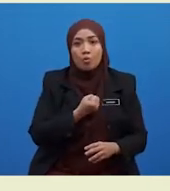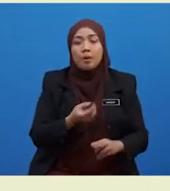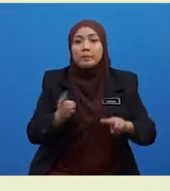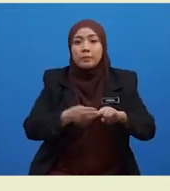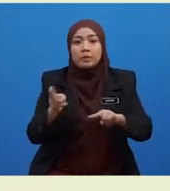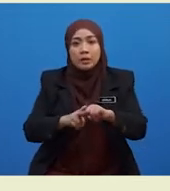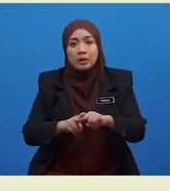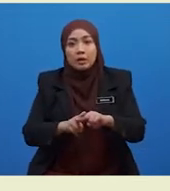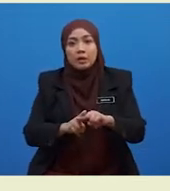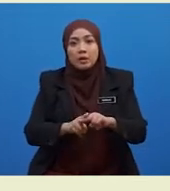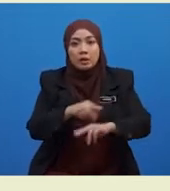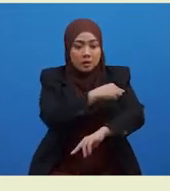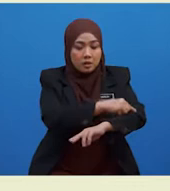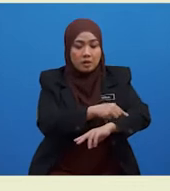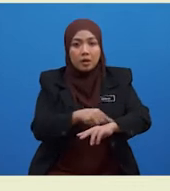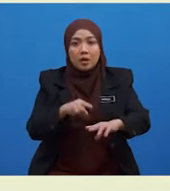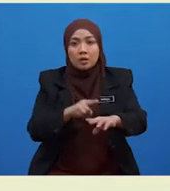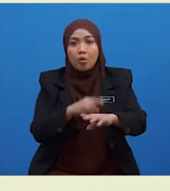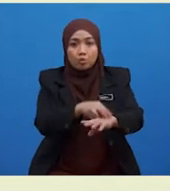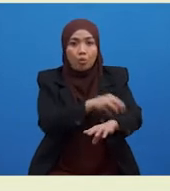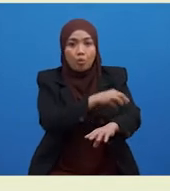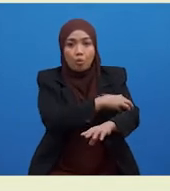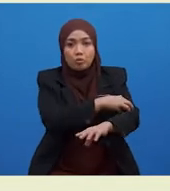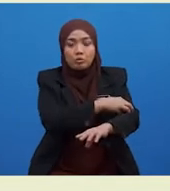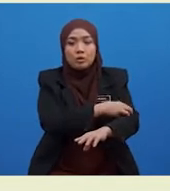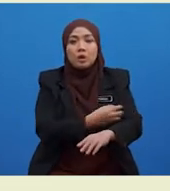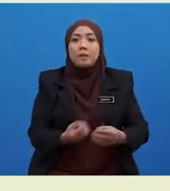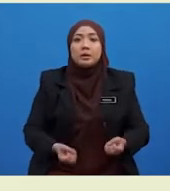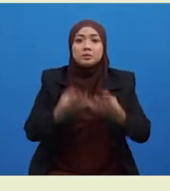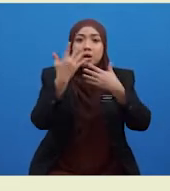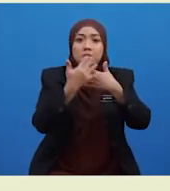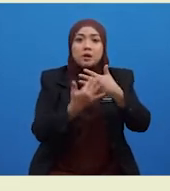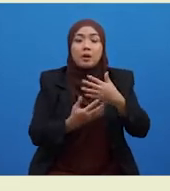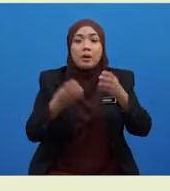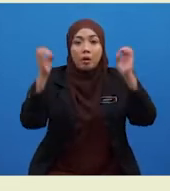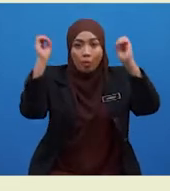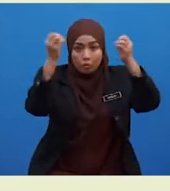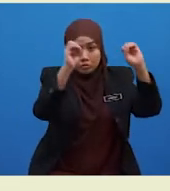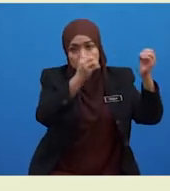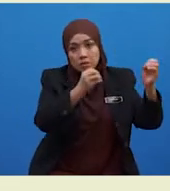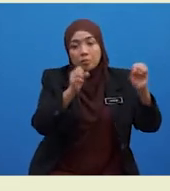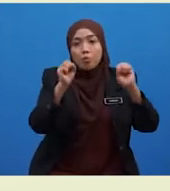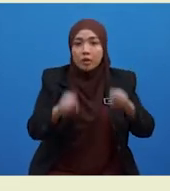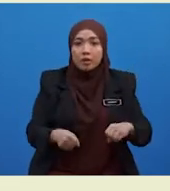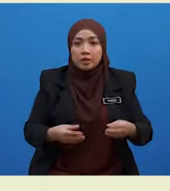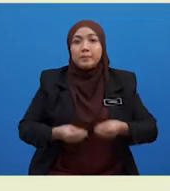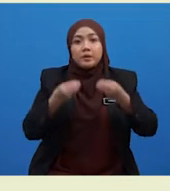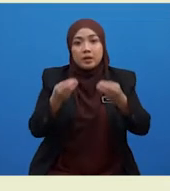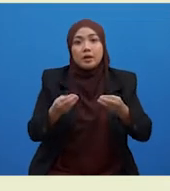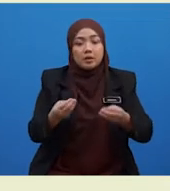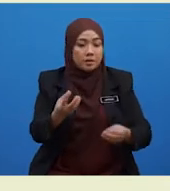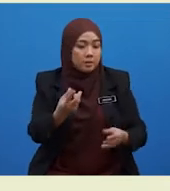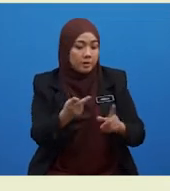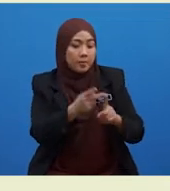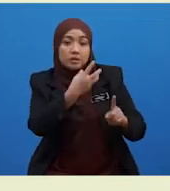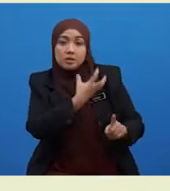pertambahan jaringan kapilari darah di otot. Kelima, lebih banyak darah beroksigen dapat dibekalkan oleh jantung